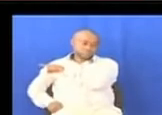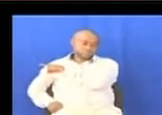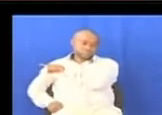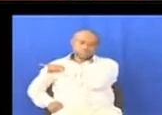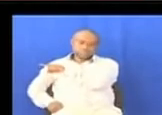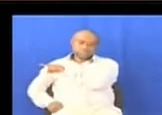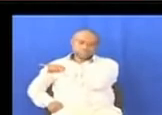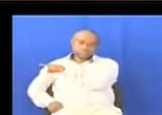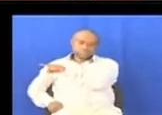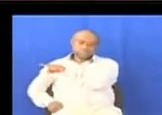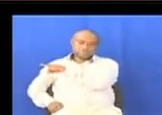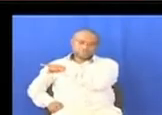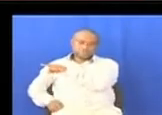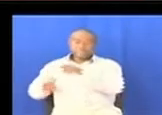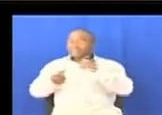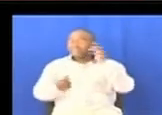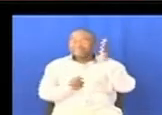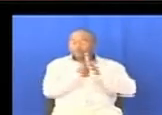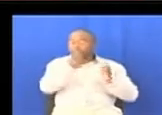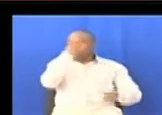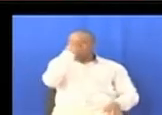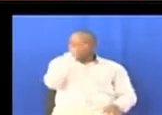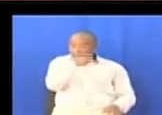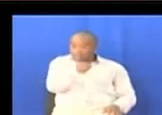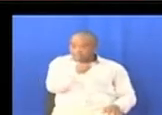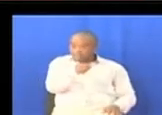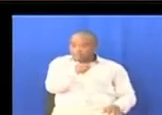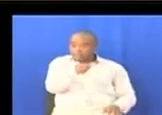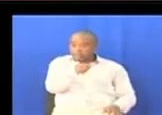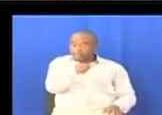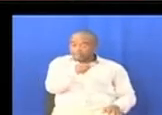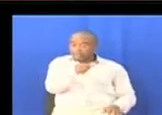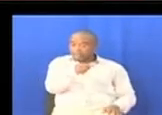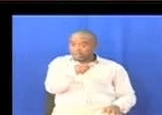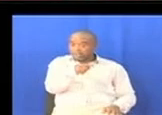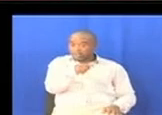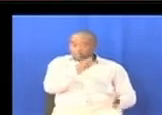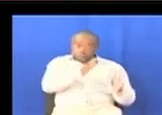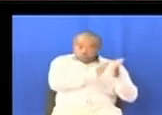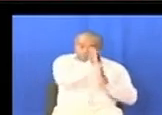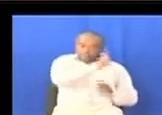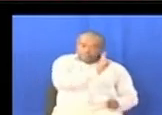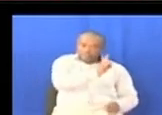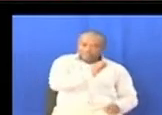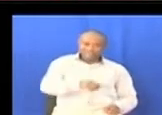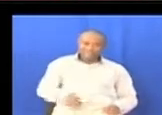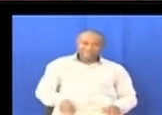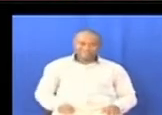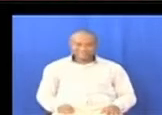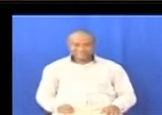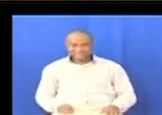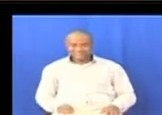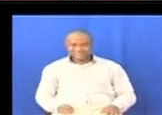Lakini likitokea Dodoma ulipo usilikimbie.